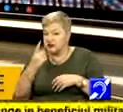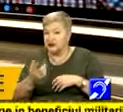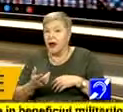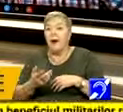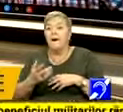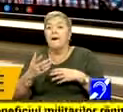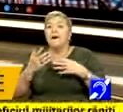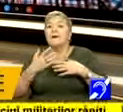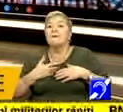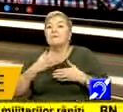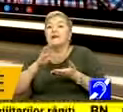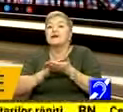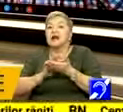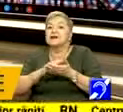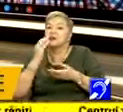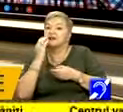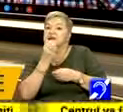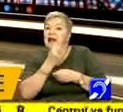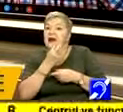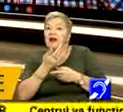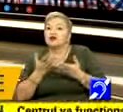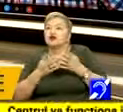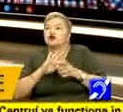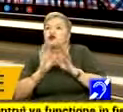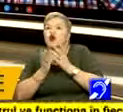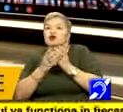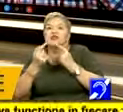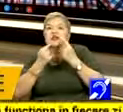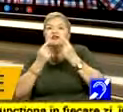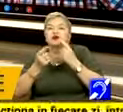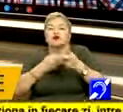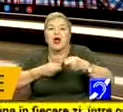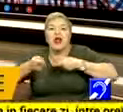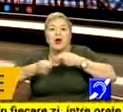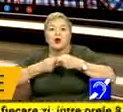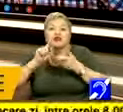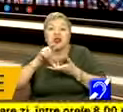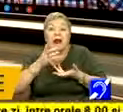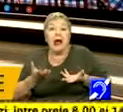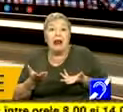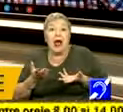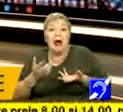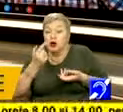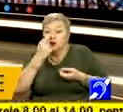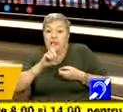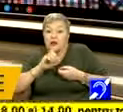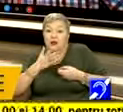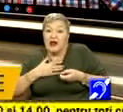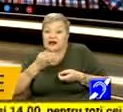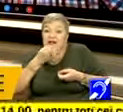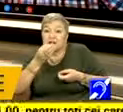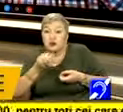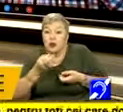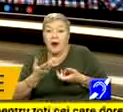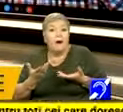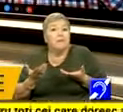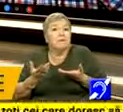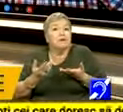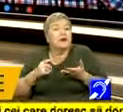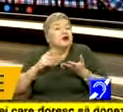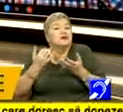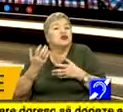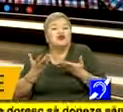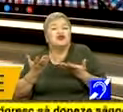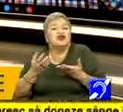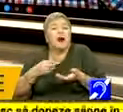la secret ceea ce se discută la aceste negocieri. Care ar putea fi temele propuse